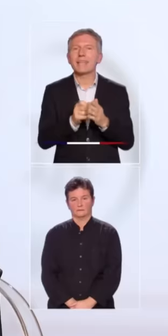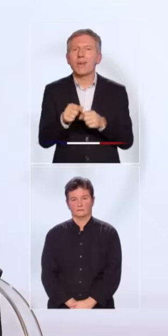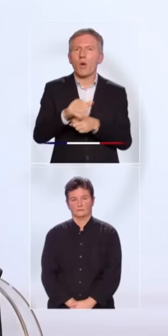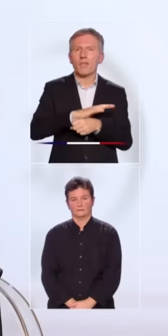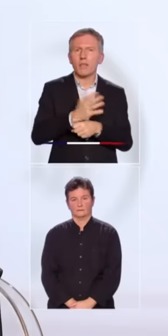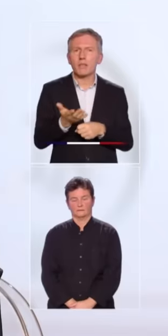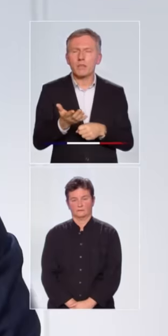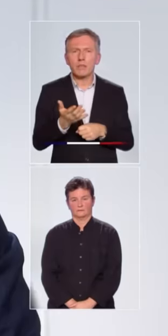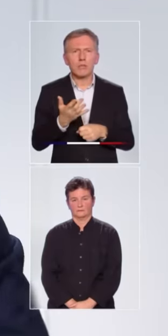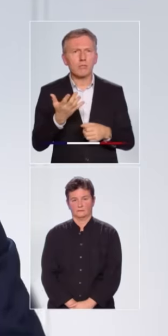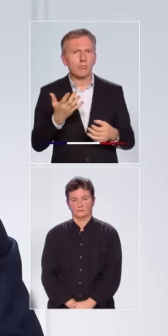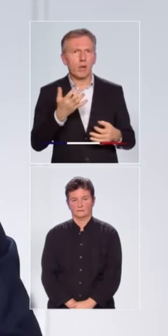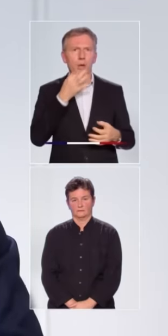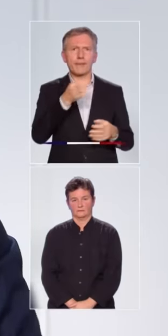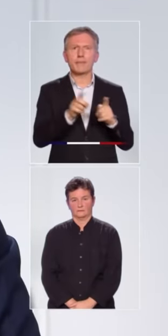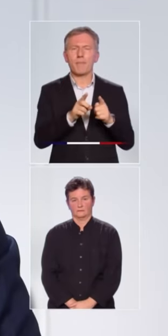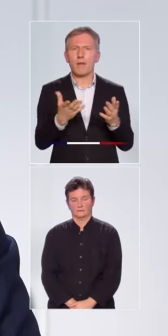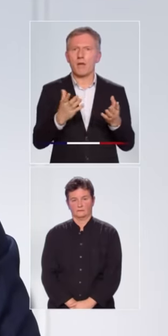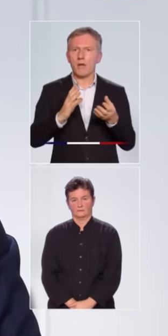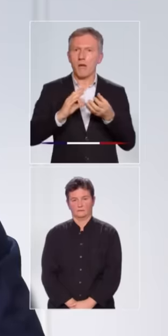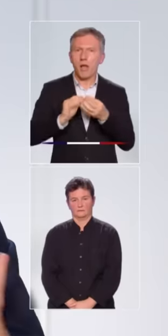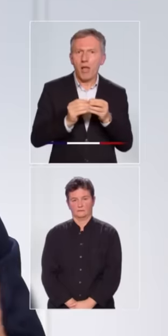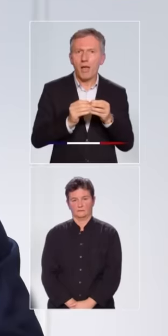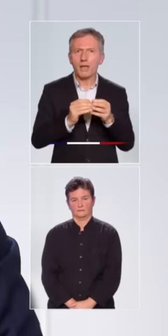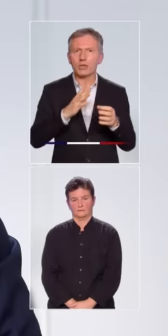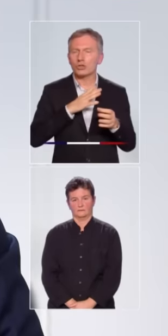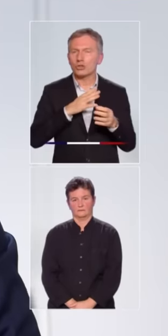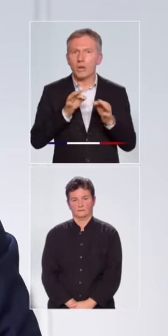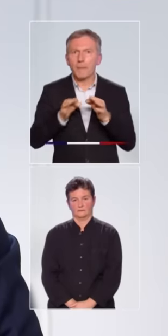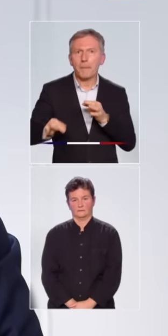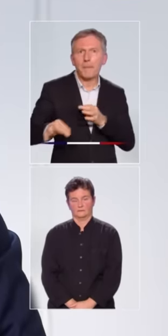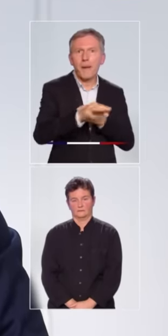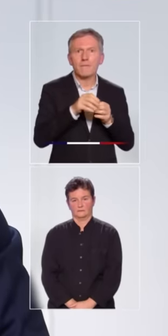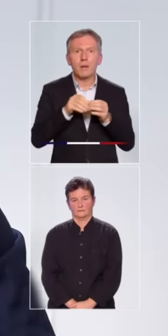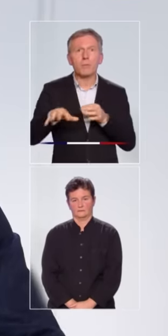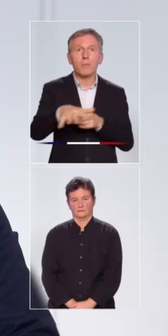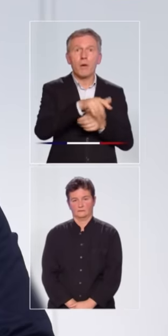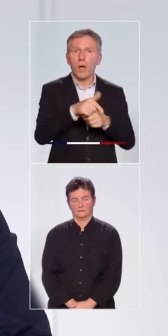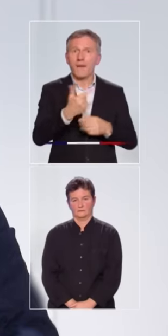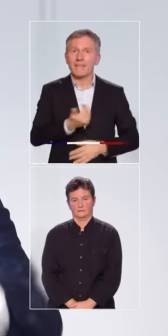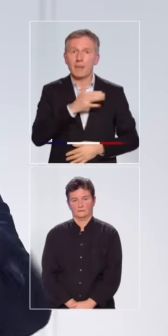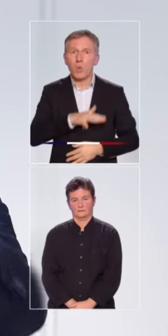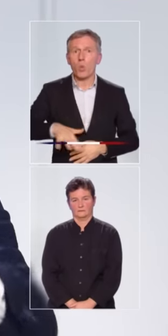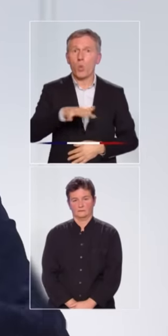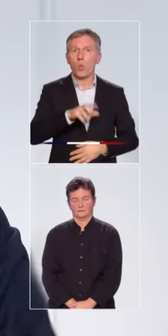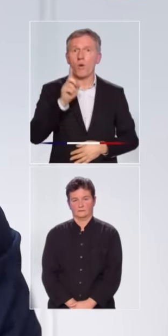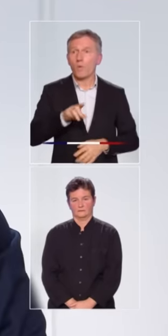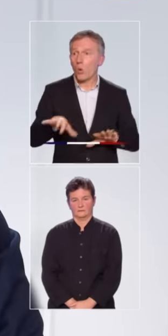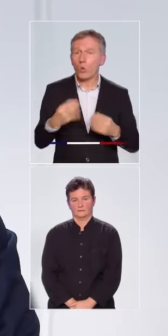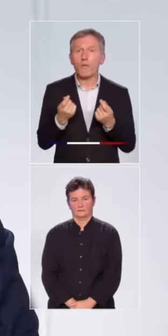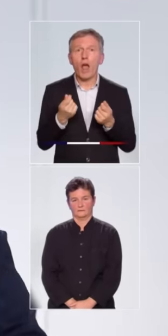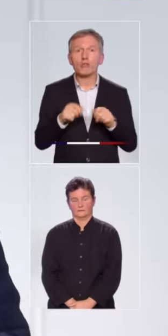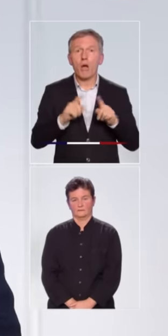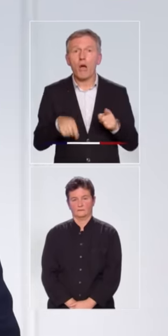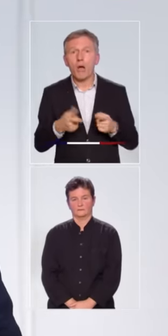qui était de dire, nous sommes face à un choc, à cette pandémie, on est tous touchés, et on doit en quelque sorte aller lever de l'argent en commun